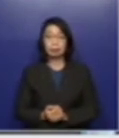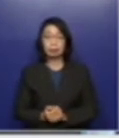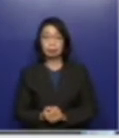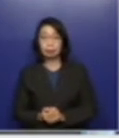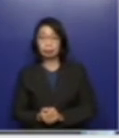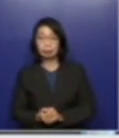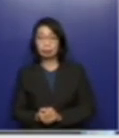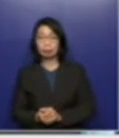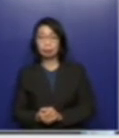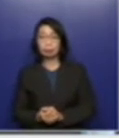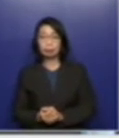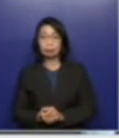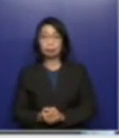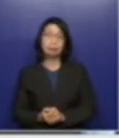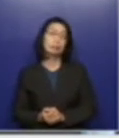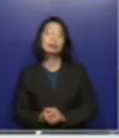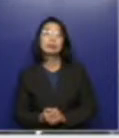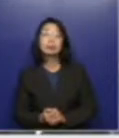สไลด์เมื่อสักครู่ถูกแล้วครับ